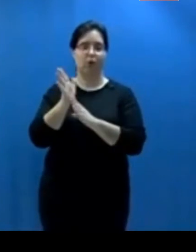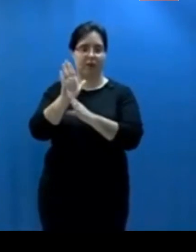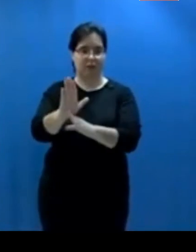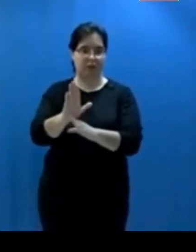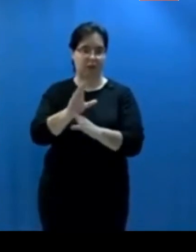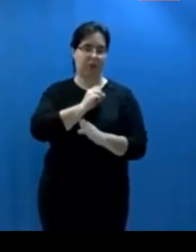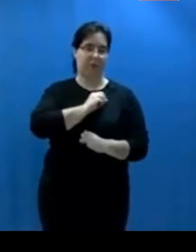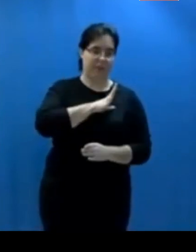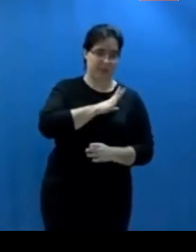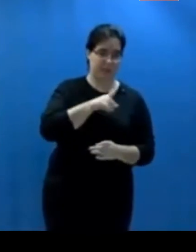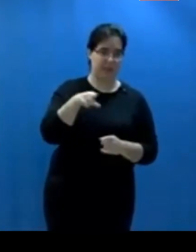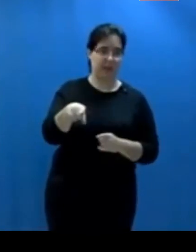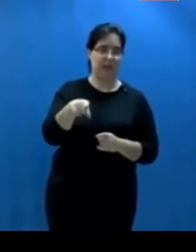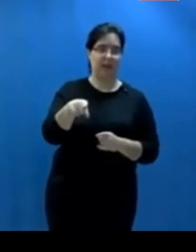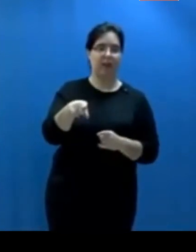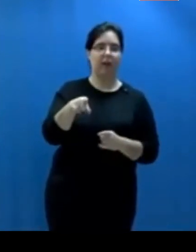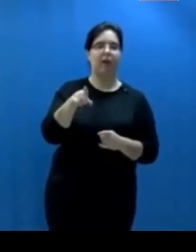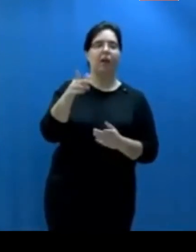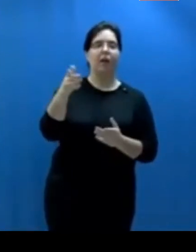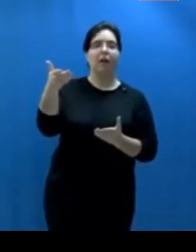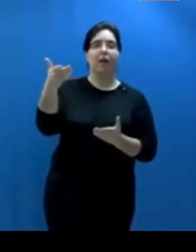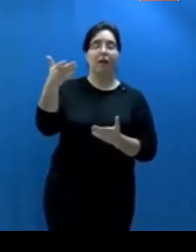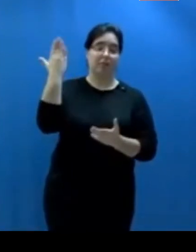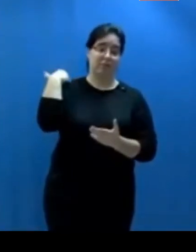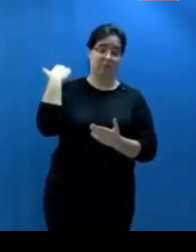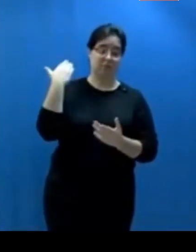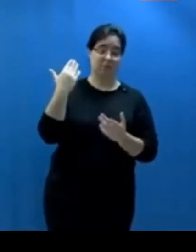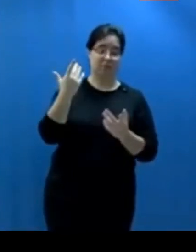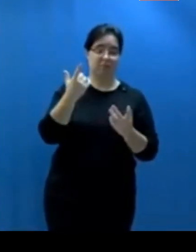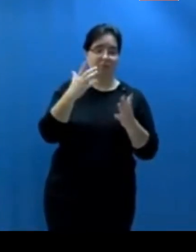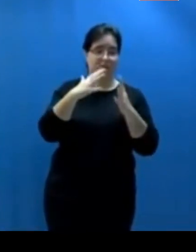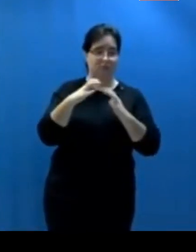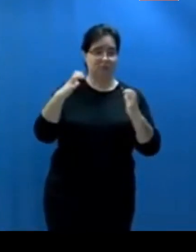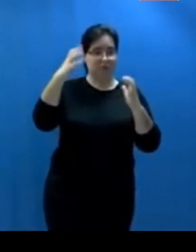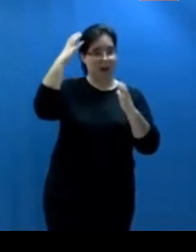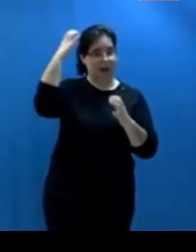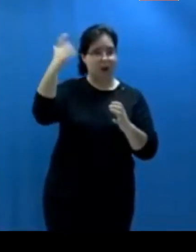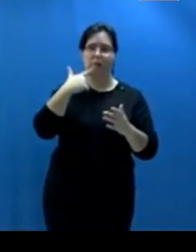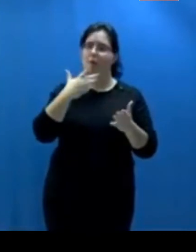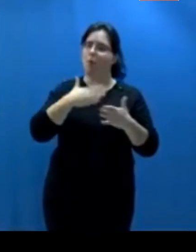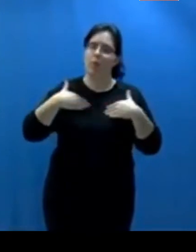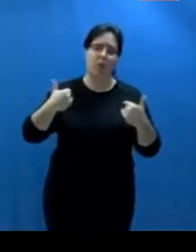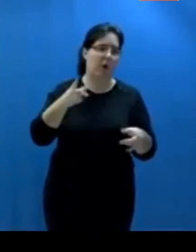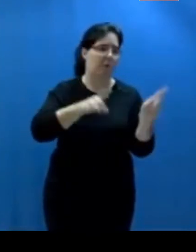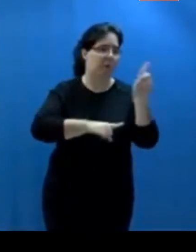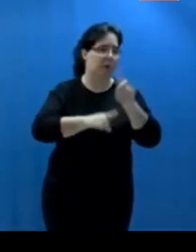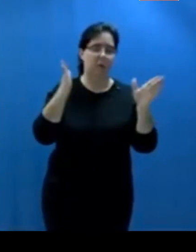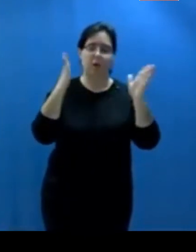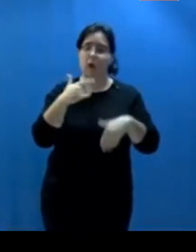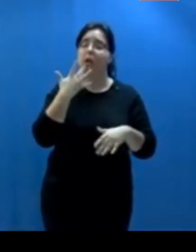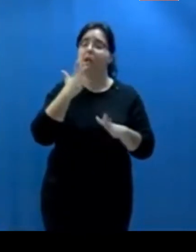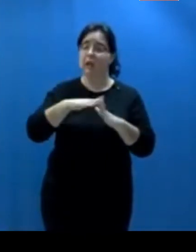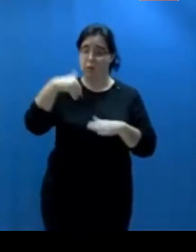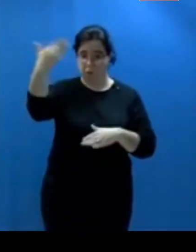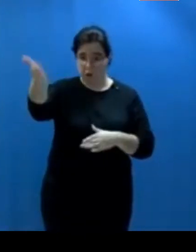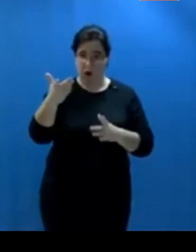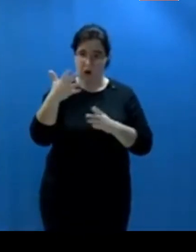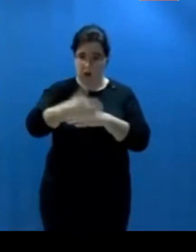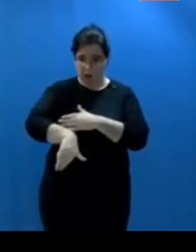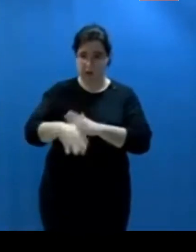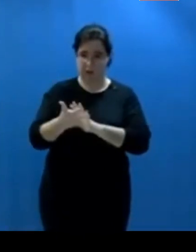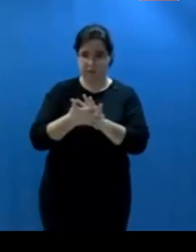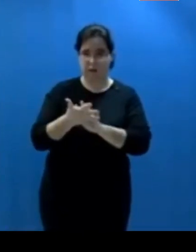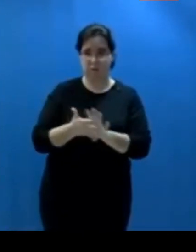Macián, en què en el plenari de gener va dir que sin ningún problema, cuando quieran, y només li va faltar dir, y si acaso me lo dices en la calle. Però,